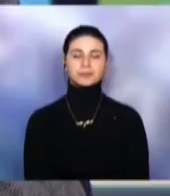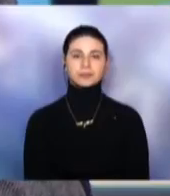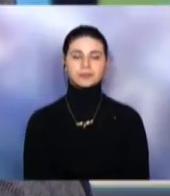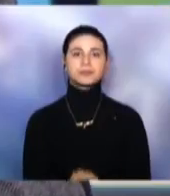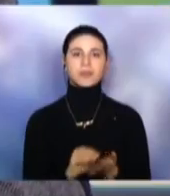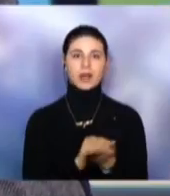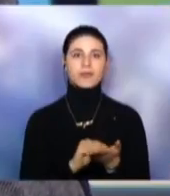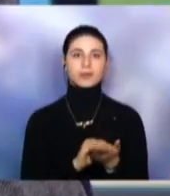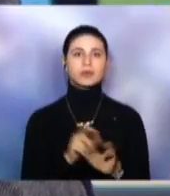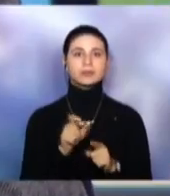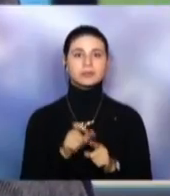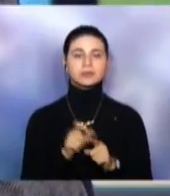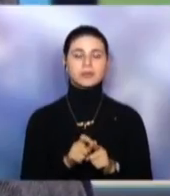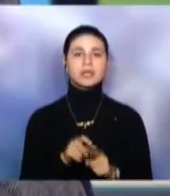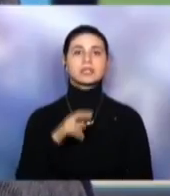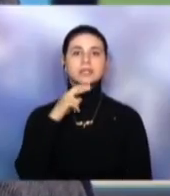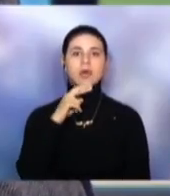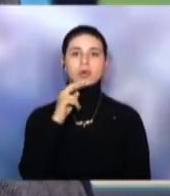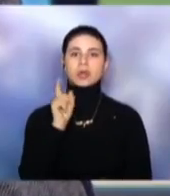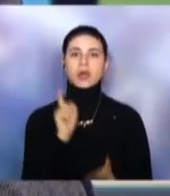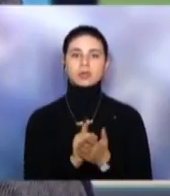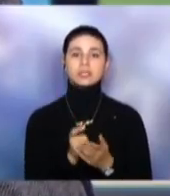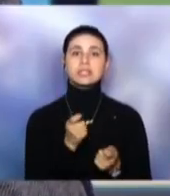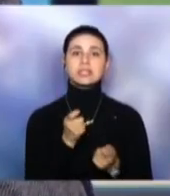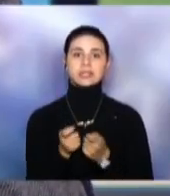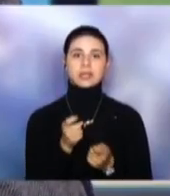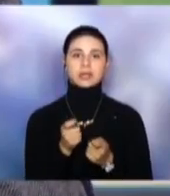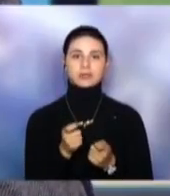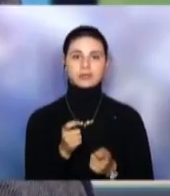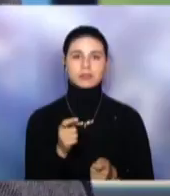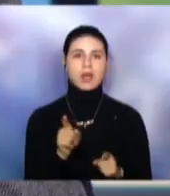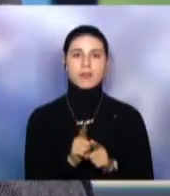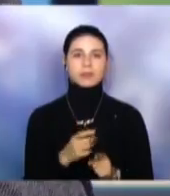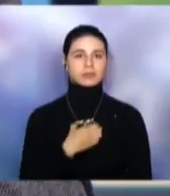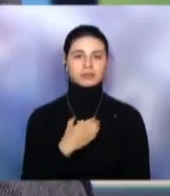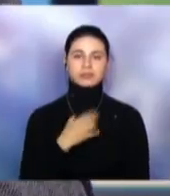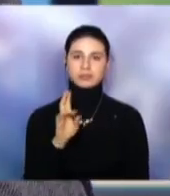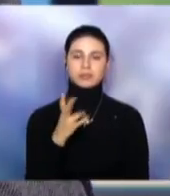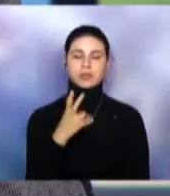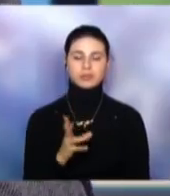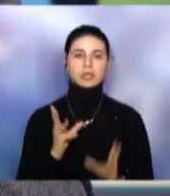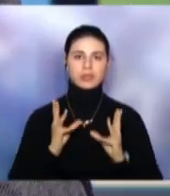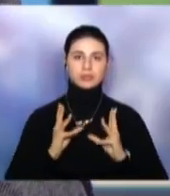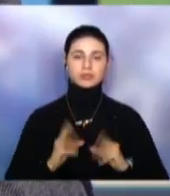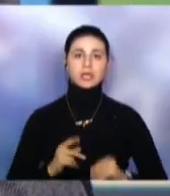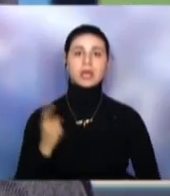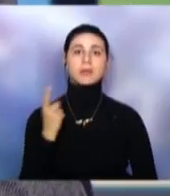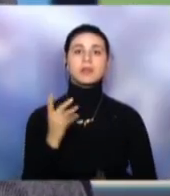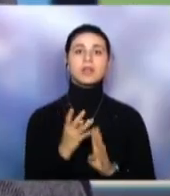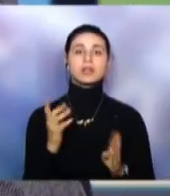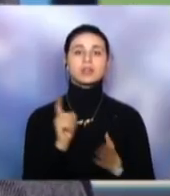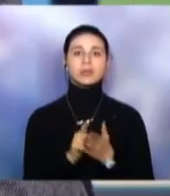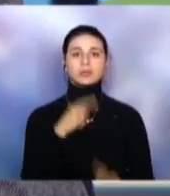გამიმეორებ ის, რაც თქვენ ბრძანებთ, საყურადღებოა სახიფათო არ გახლავთ, ანუ დავამშვიდოთ ჩვენი მაყურებელი. პირველ რიგში, თუ